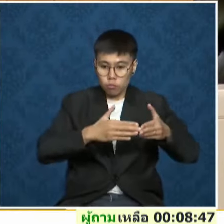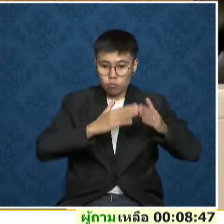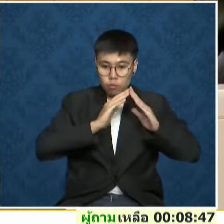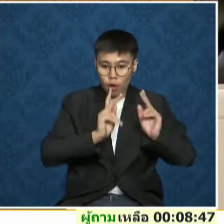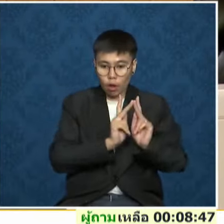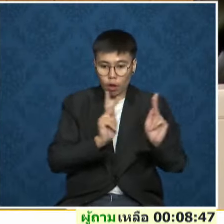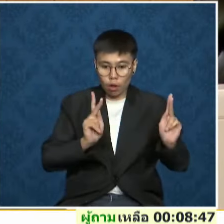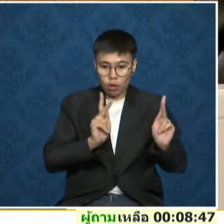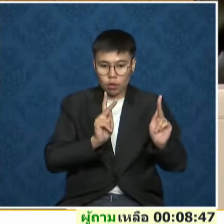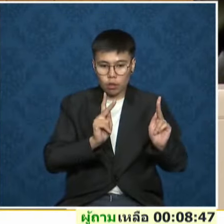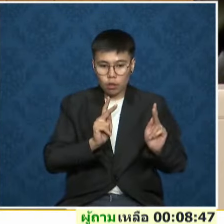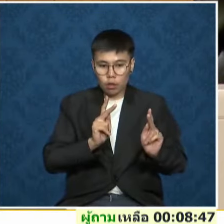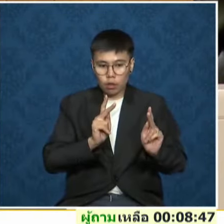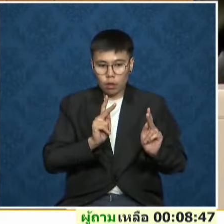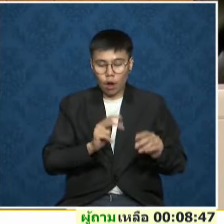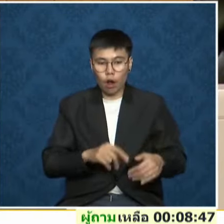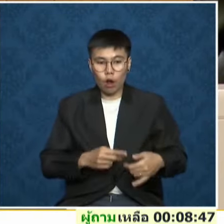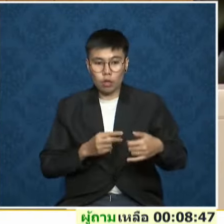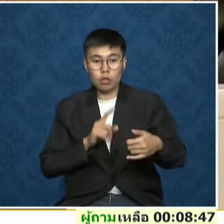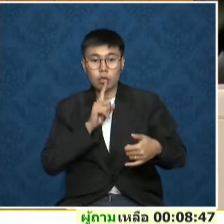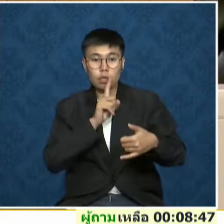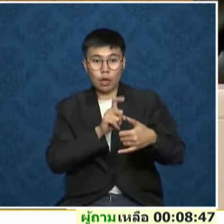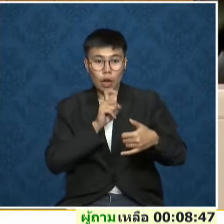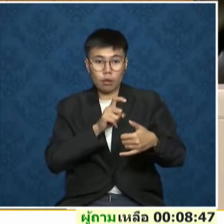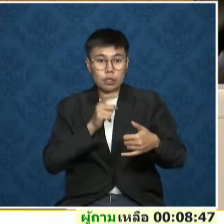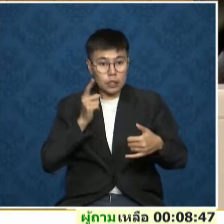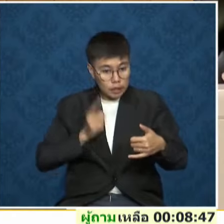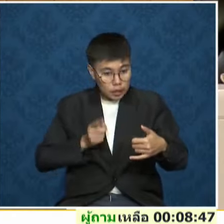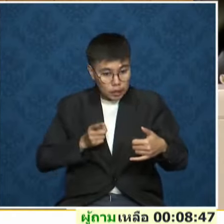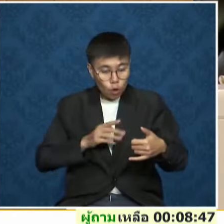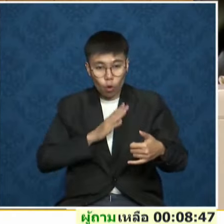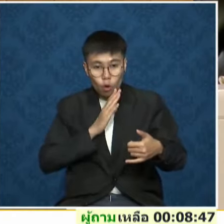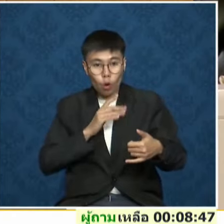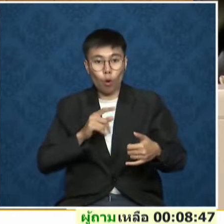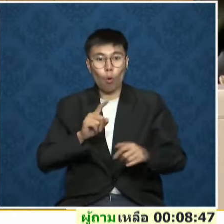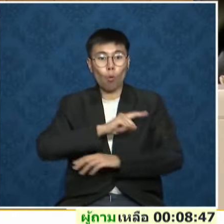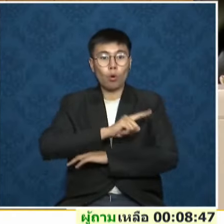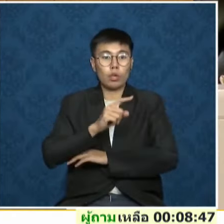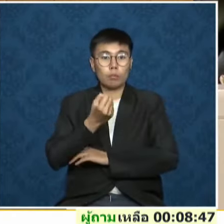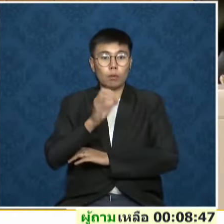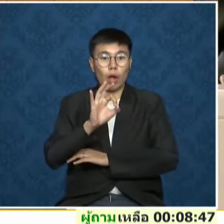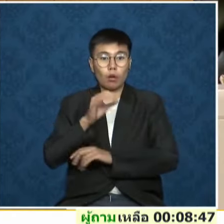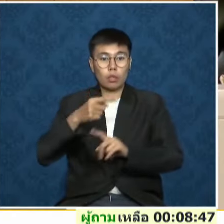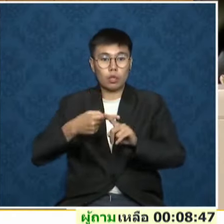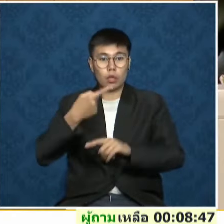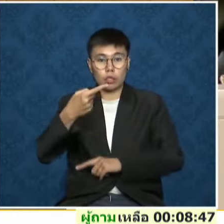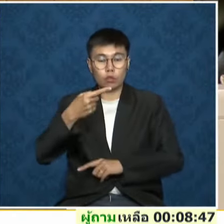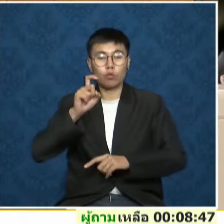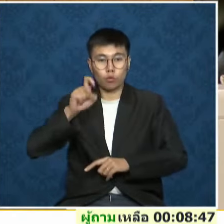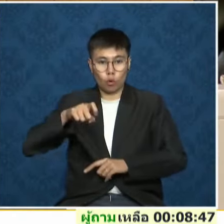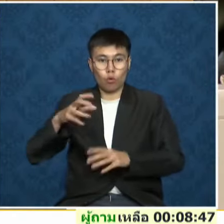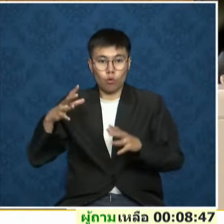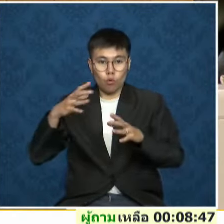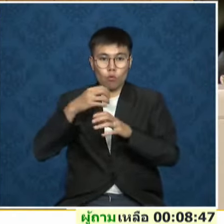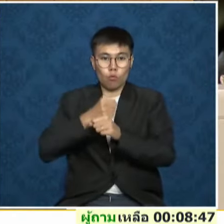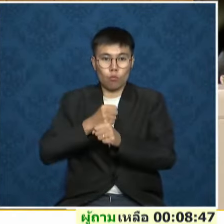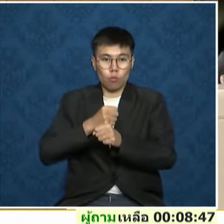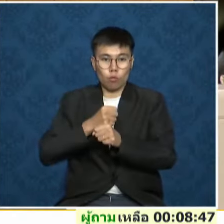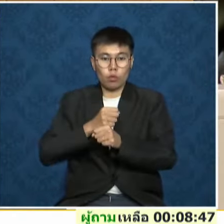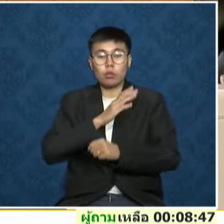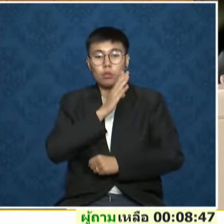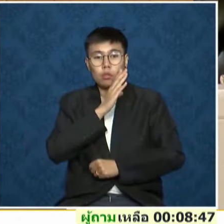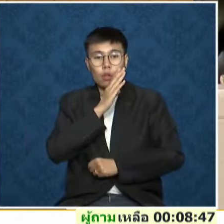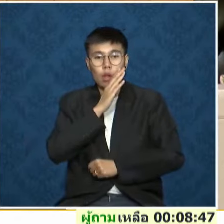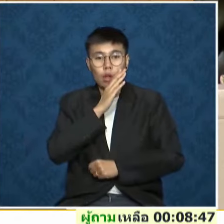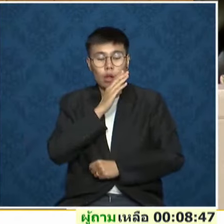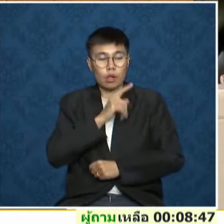สืบนะครับความจริงแล้วก็ภายในวันที่19นี้นะครับคณะกรรมการต้องสรุปถ้า